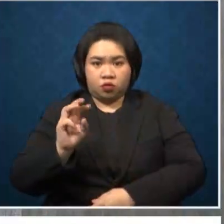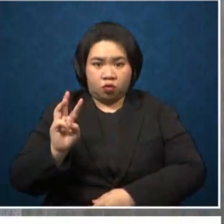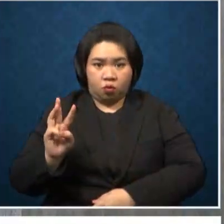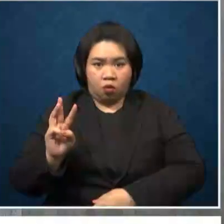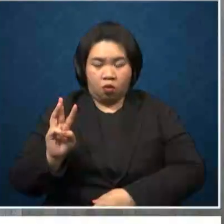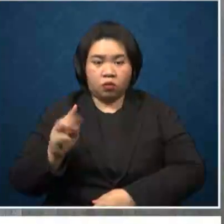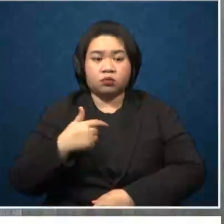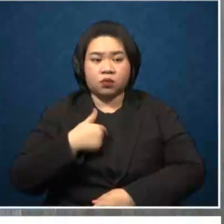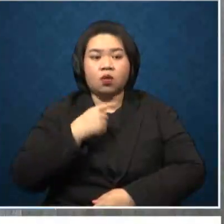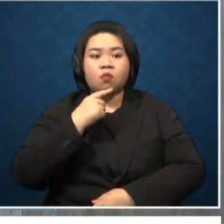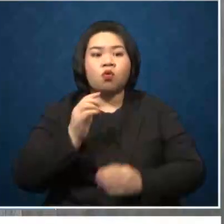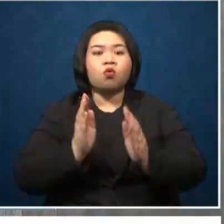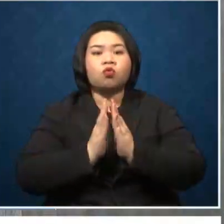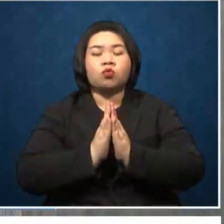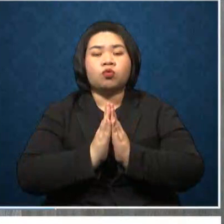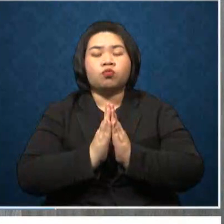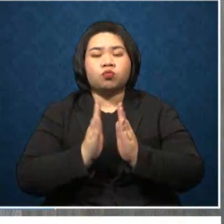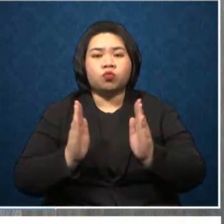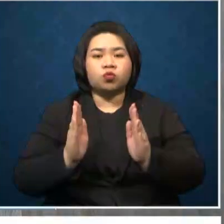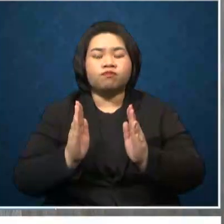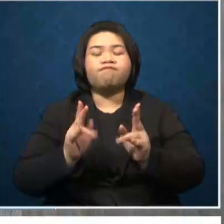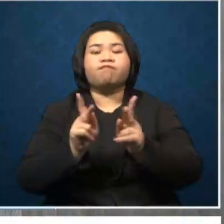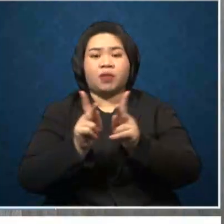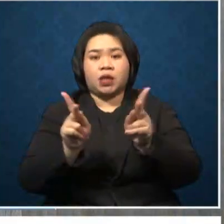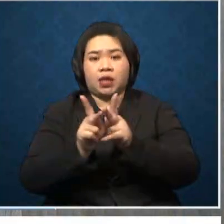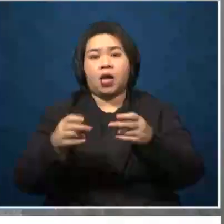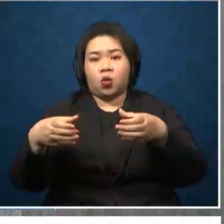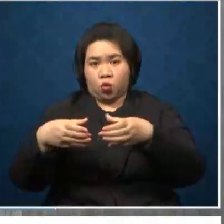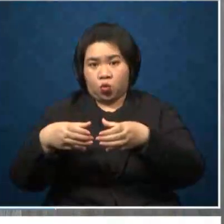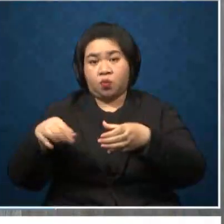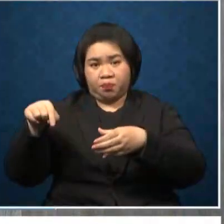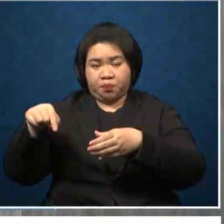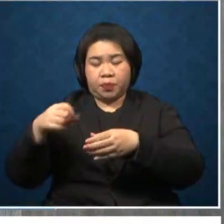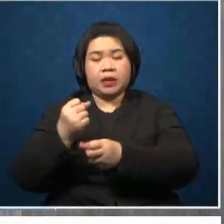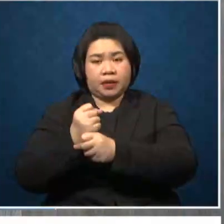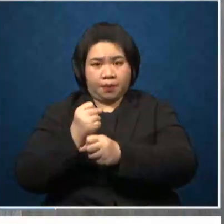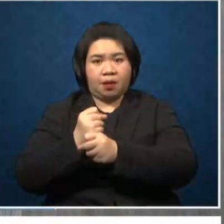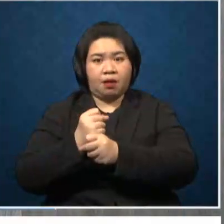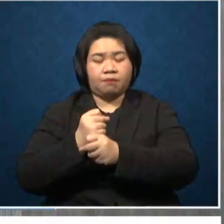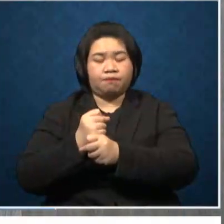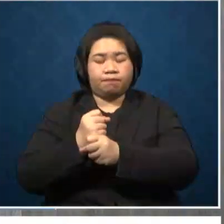ผมต้องขอขอบพระคุณท่านกรรมาธิการบริหารและการแผ่นดิน